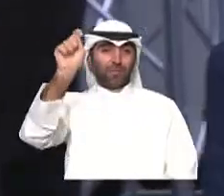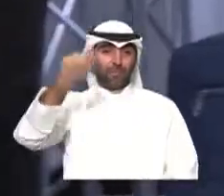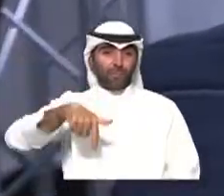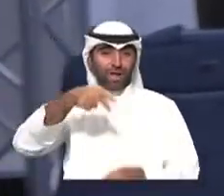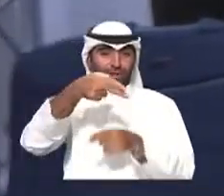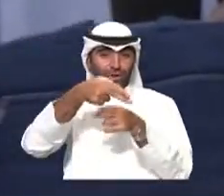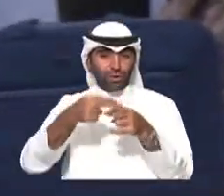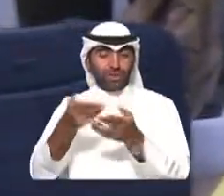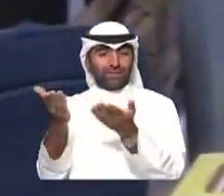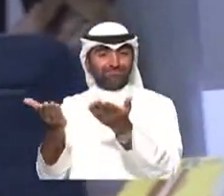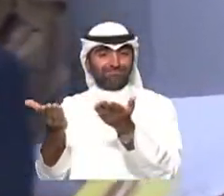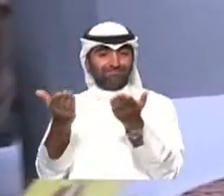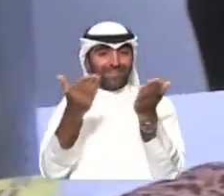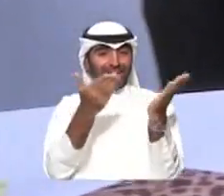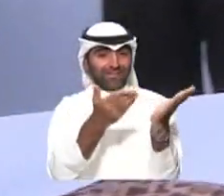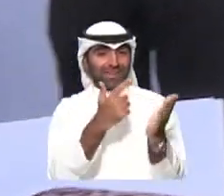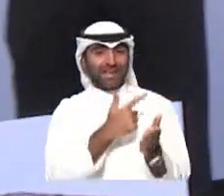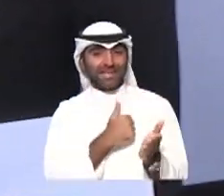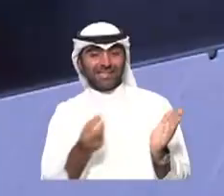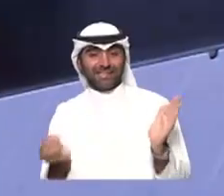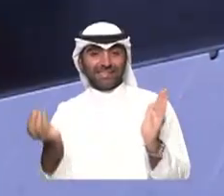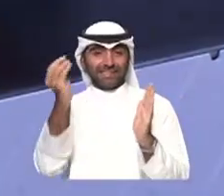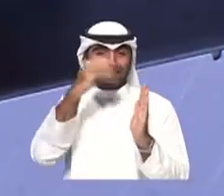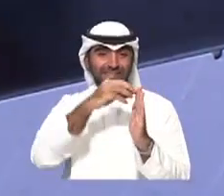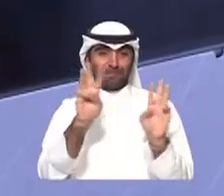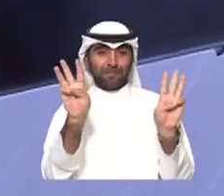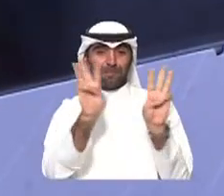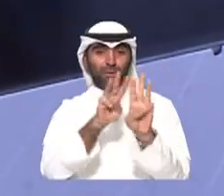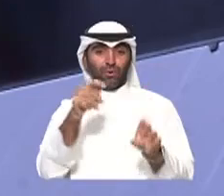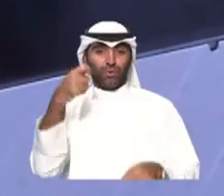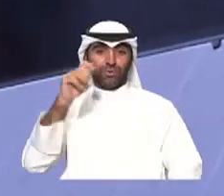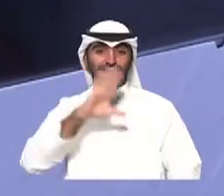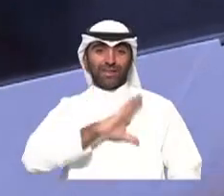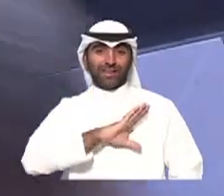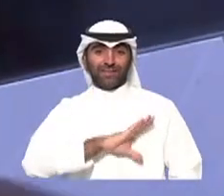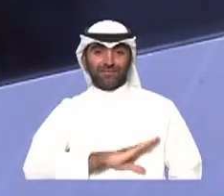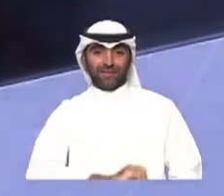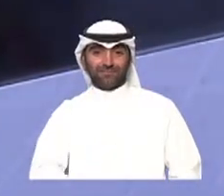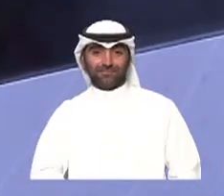31 ديسمبر عام 2000. نواف شراكي، تلفزيون دولة الكويت.